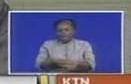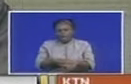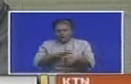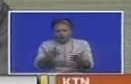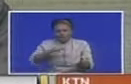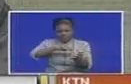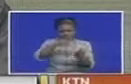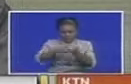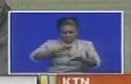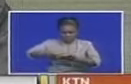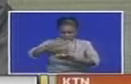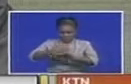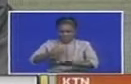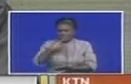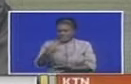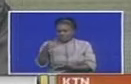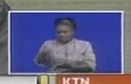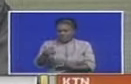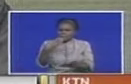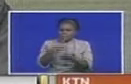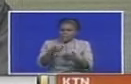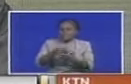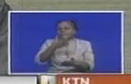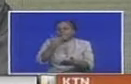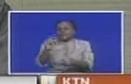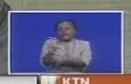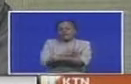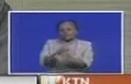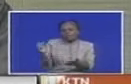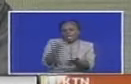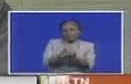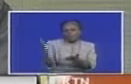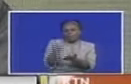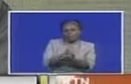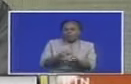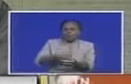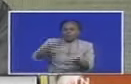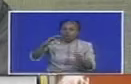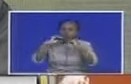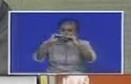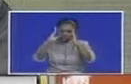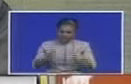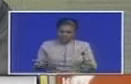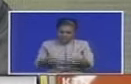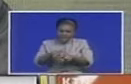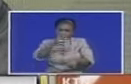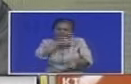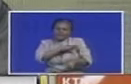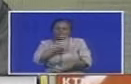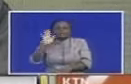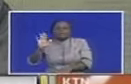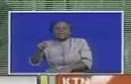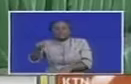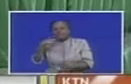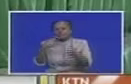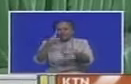mradi wa vipakatalishi, akisema kwamba fedha hizo zinafaa kutumiwa kuajiri walimu zaidi na kuongezea marupurupu. Sosiona alikuwa